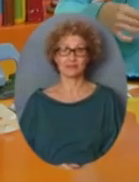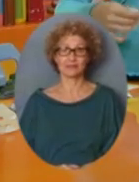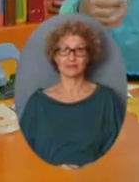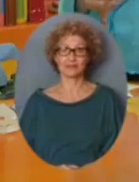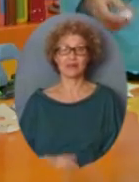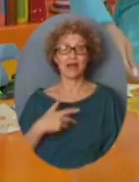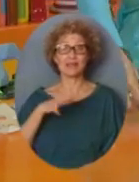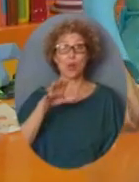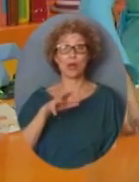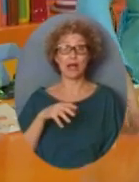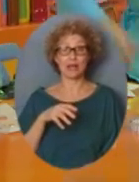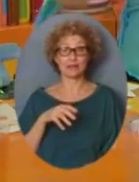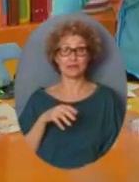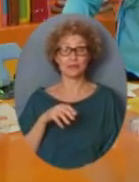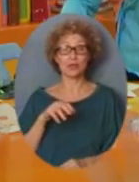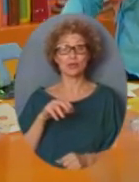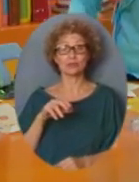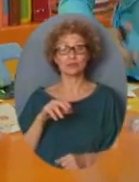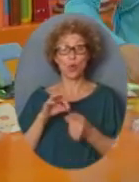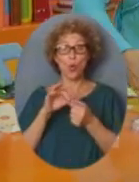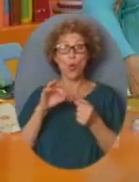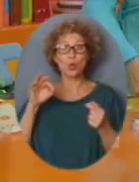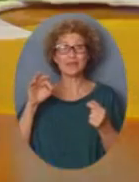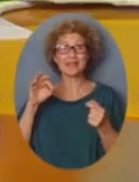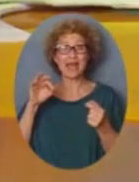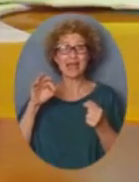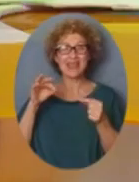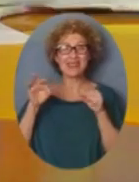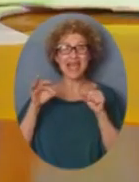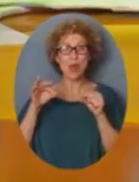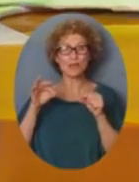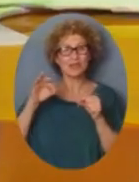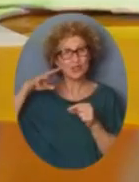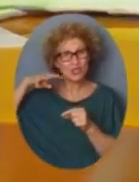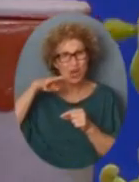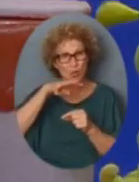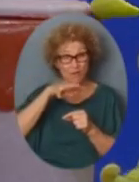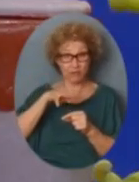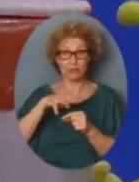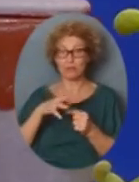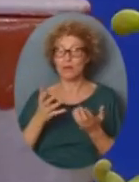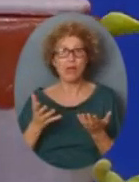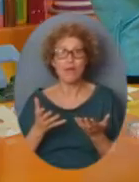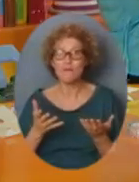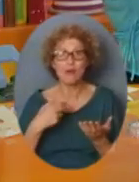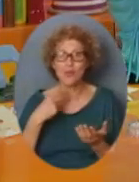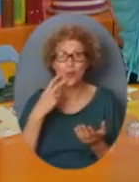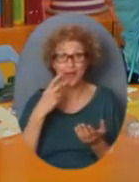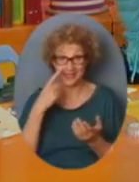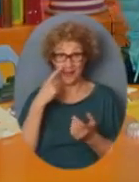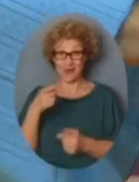אני לוקחת חוט ניילון שקוף. מה? איפה הוא? אני לא רואה אותו. הנה, אתה